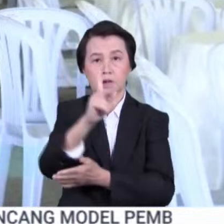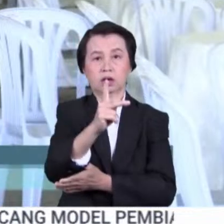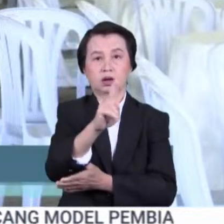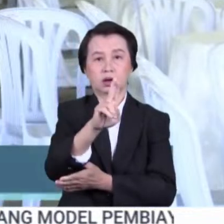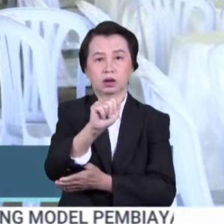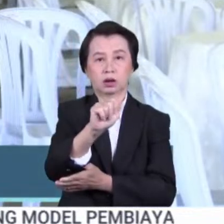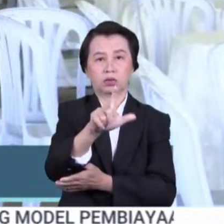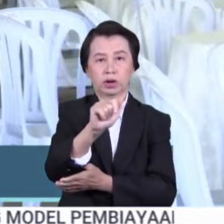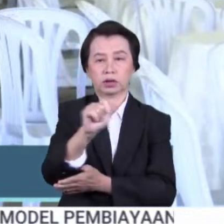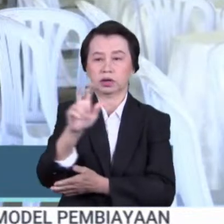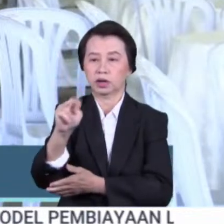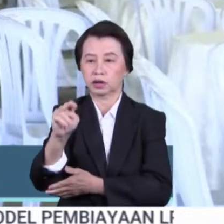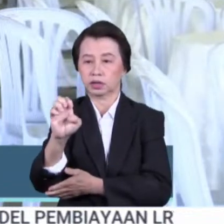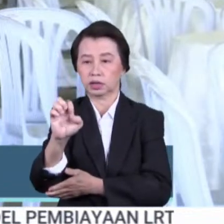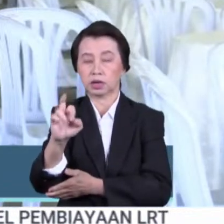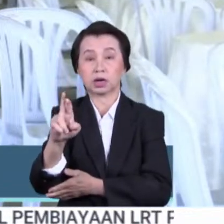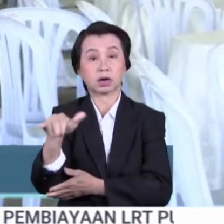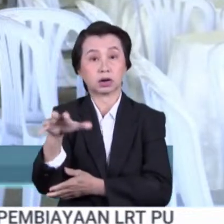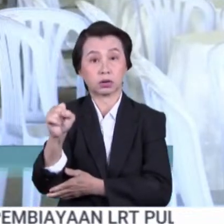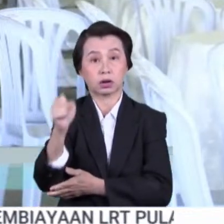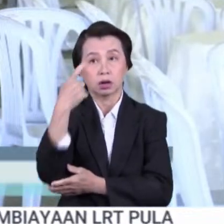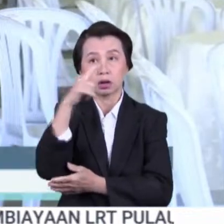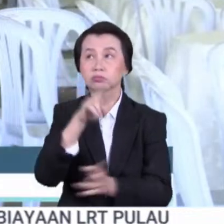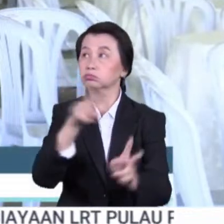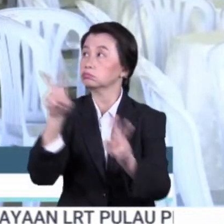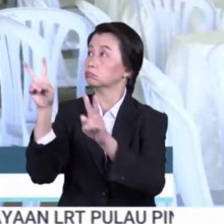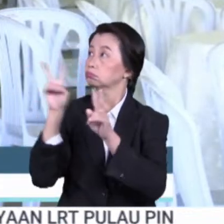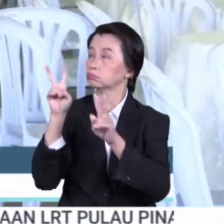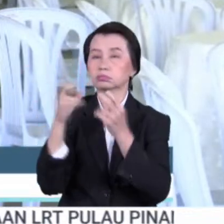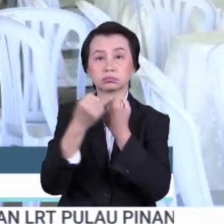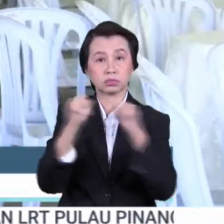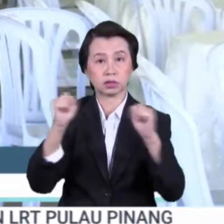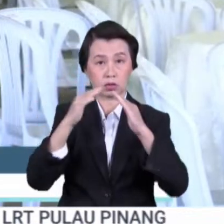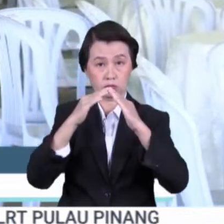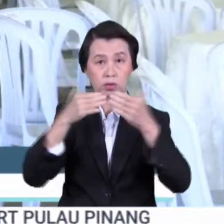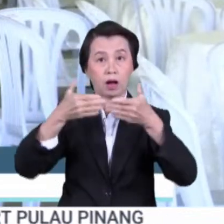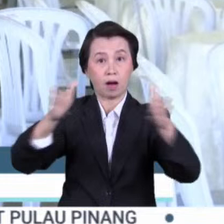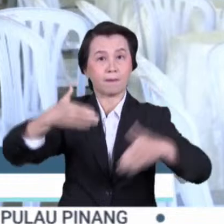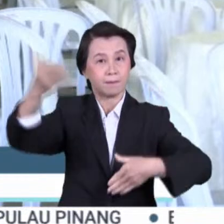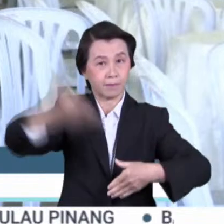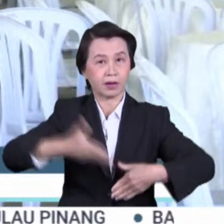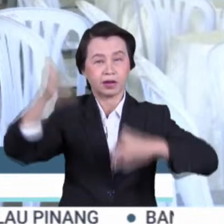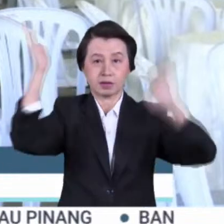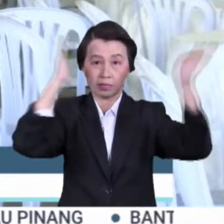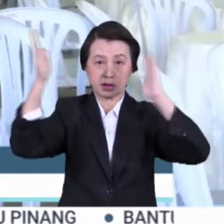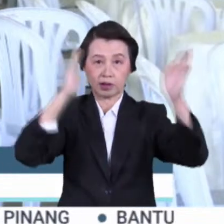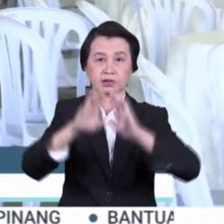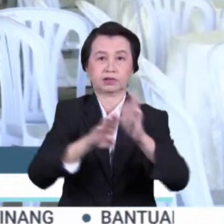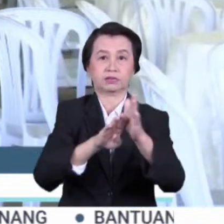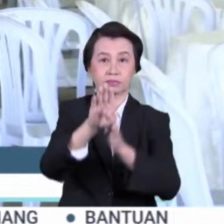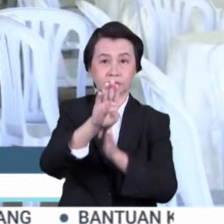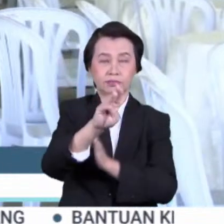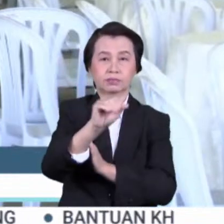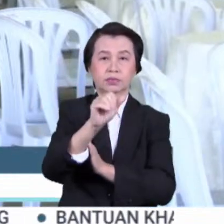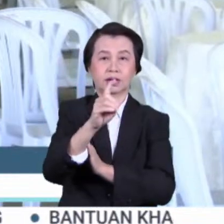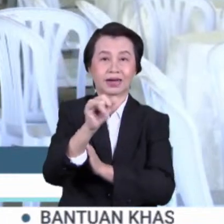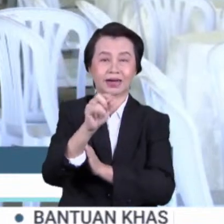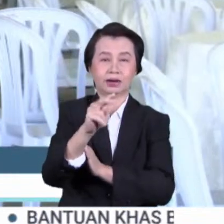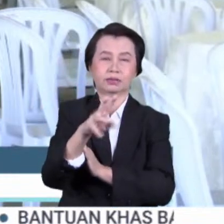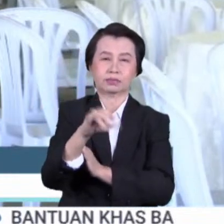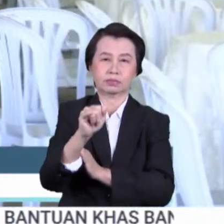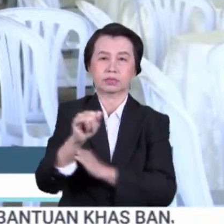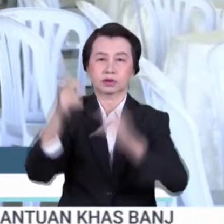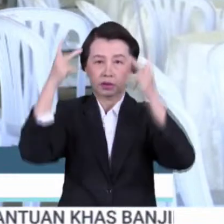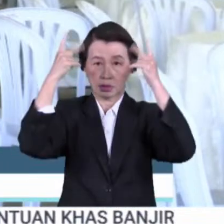untuk memberikan gambaran terkini bagi persiapan bagi Majlis Rumah Terbuka Malaysia Madani bersama dengan Yang Amat Berhormat Perdana Menteri Datuk